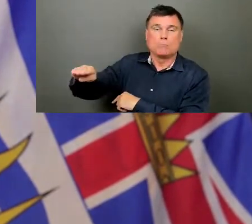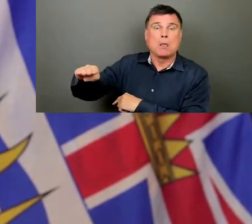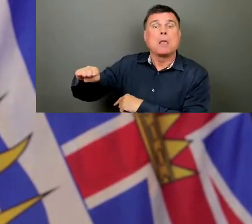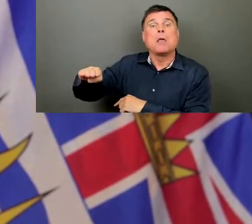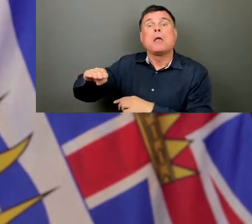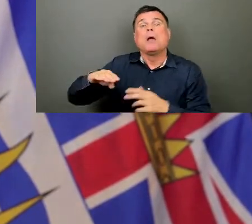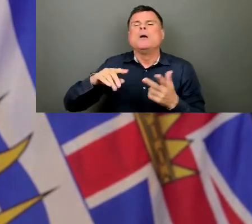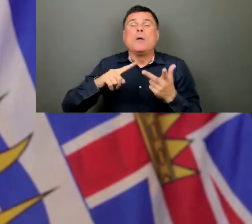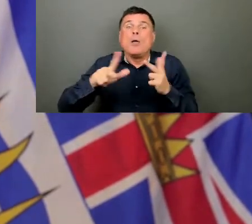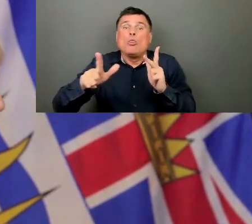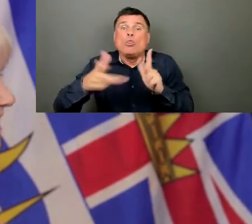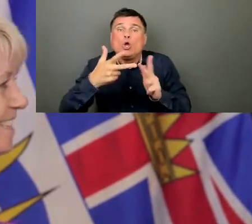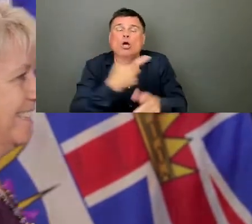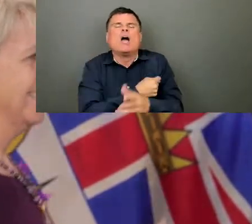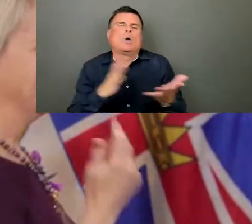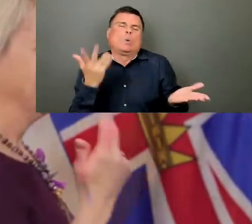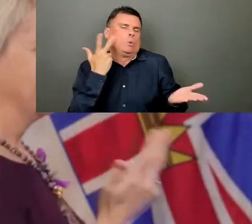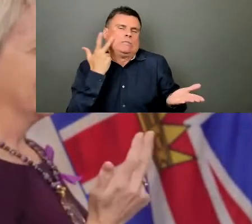Okay.